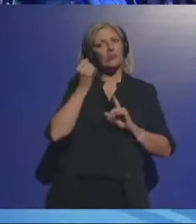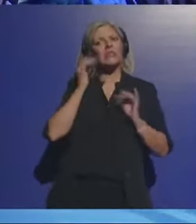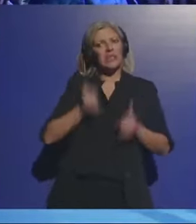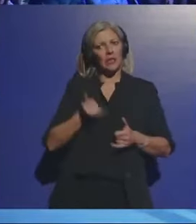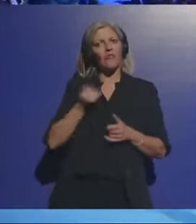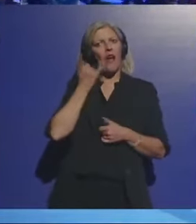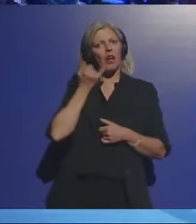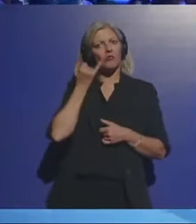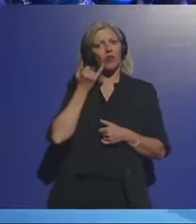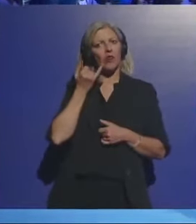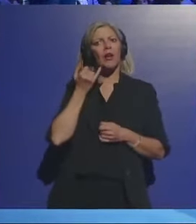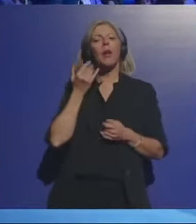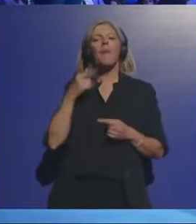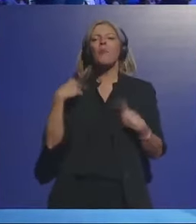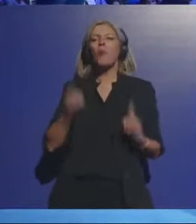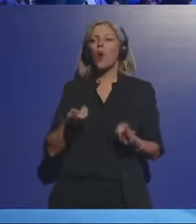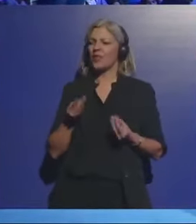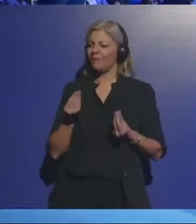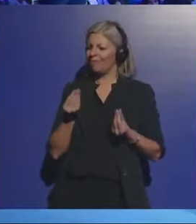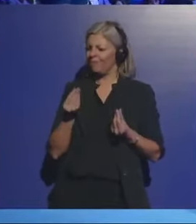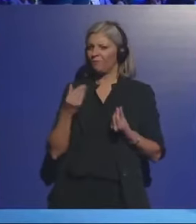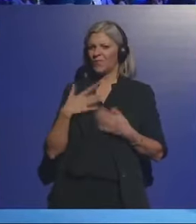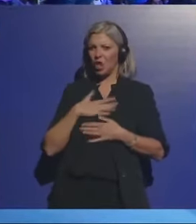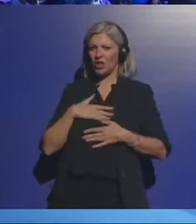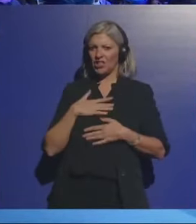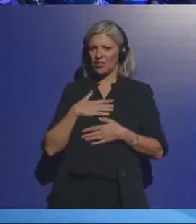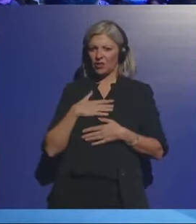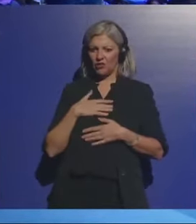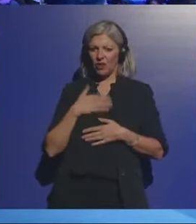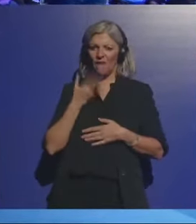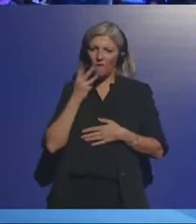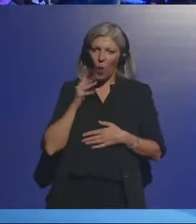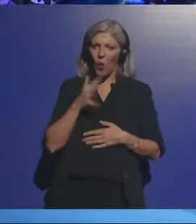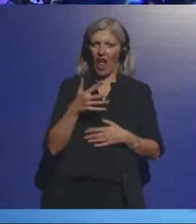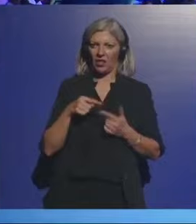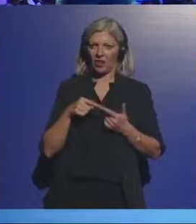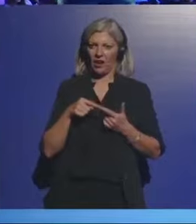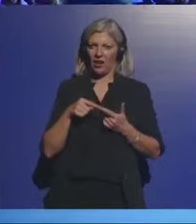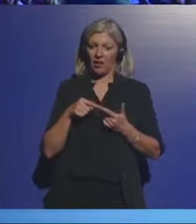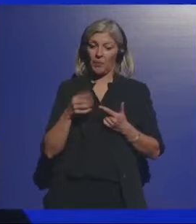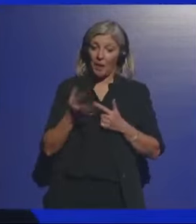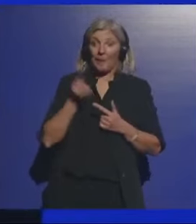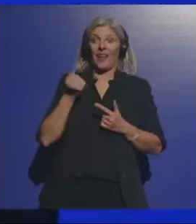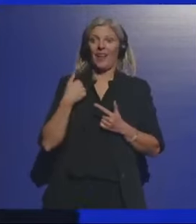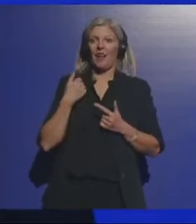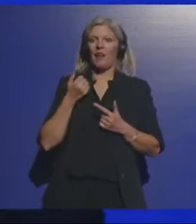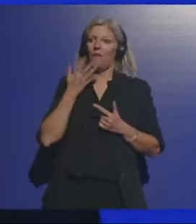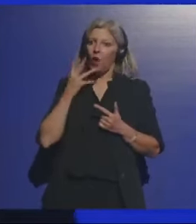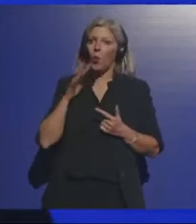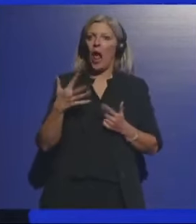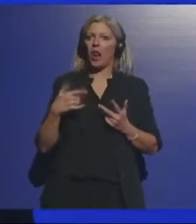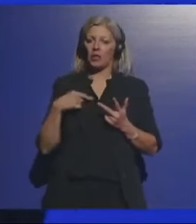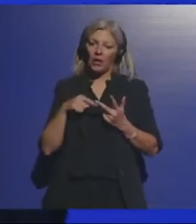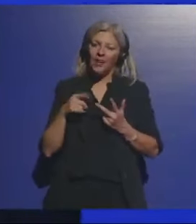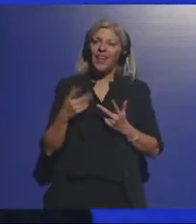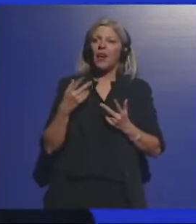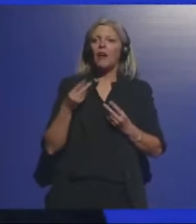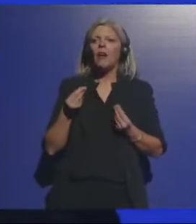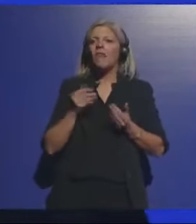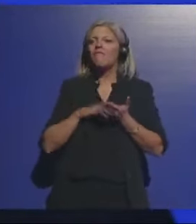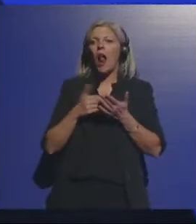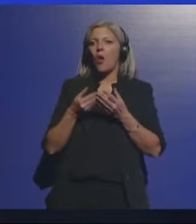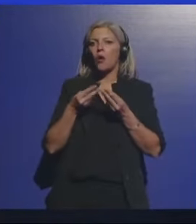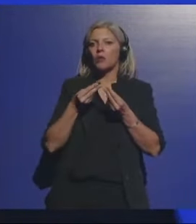facilità ma poi ce l'abbiamo lì e poi ne vogliamo solamente altre perché tanto non costa nessuna fatica a ottenerli e quindi non hanno nessun valore